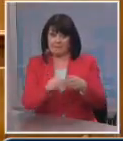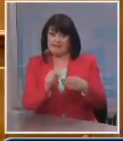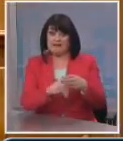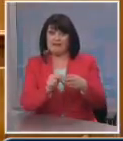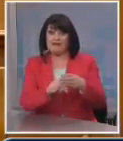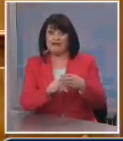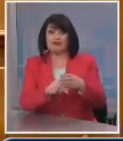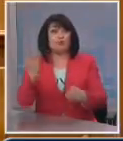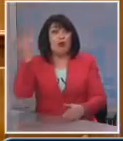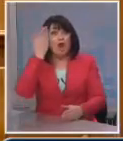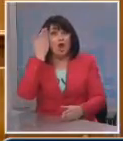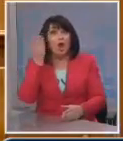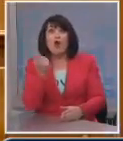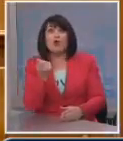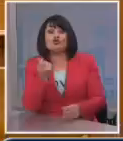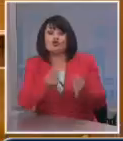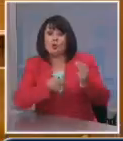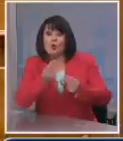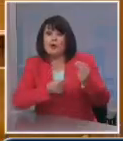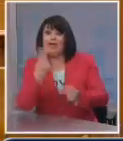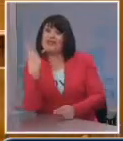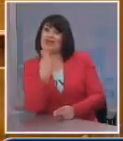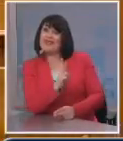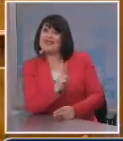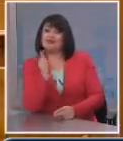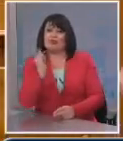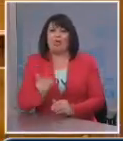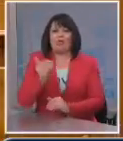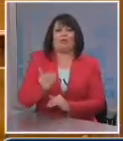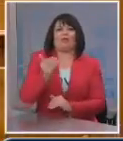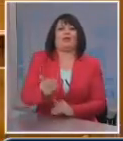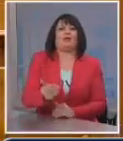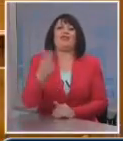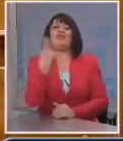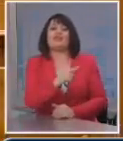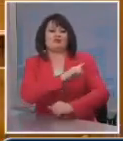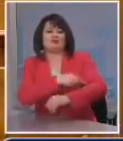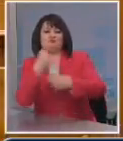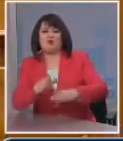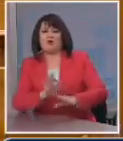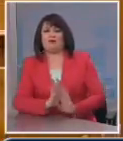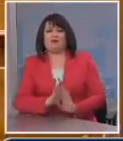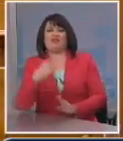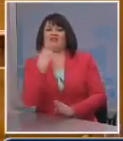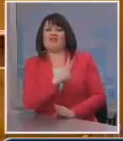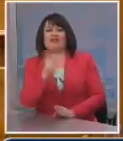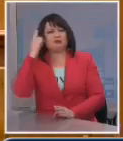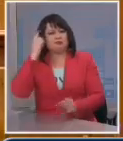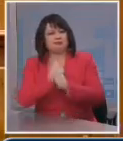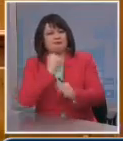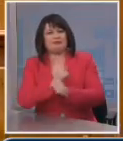είναι το κόστος, ο λογαριασμός της δικιάς σας καθυστέρησης, της δικιάς σας ανικανότητας και της δικιάς σας